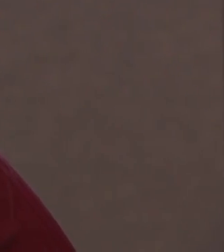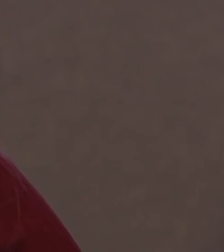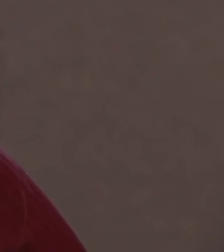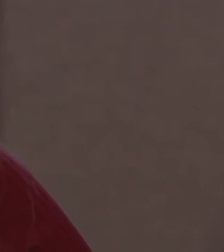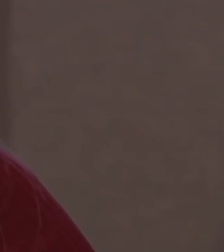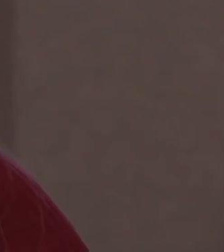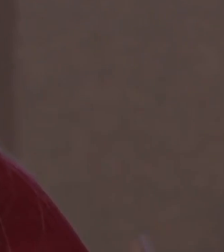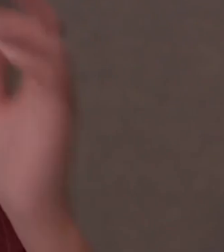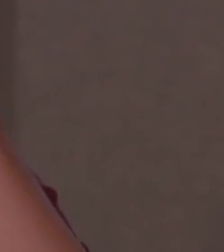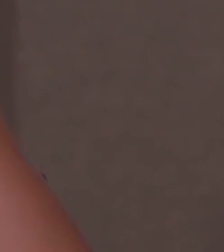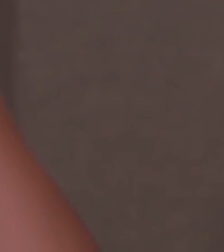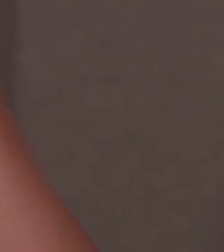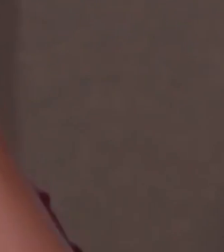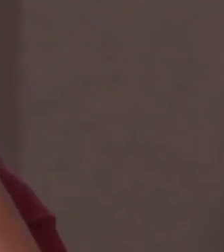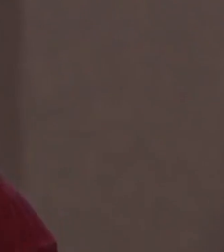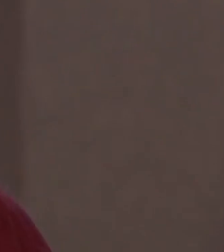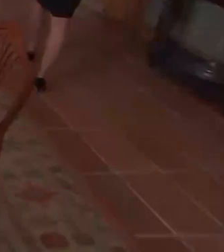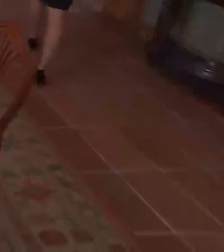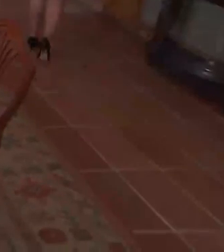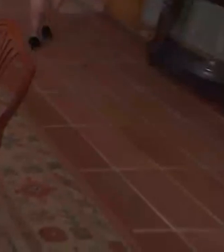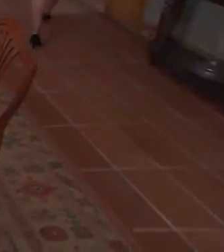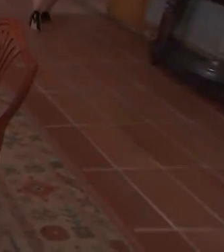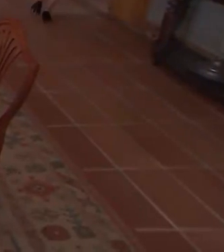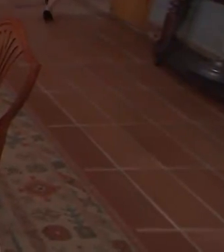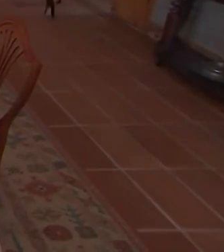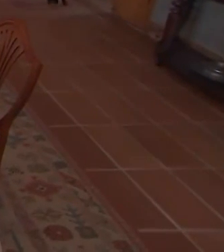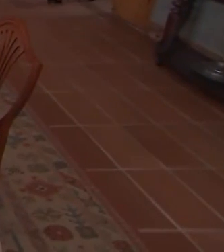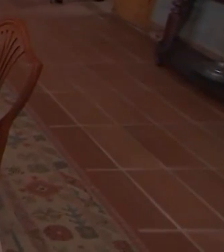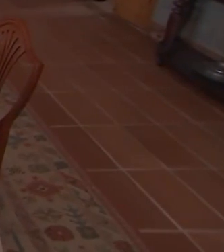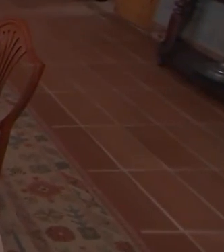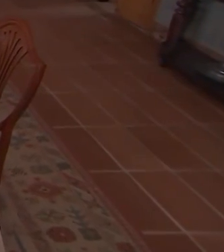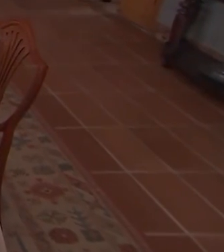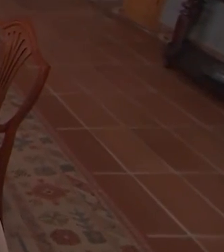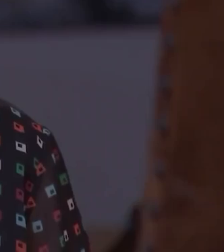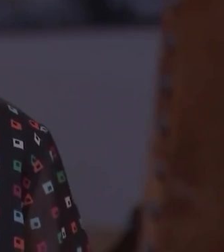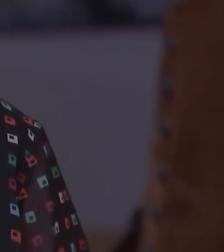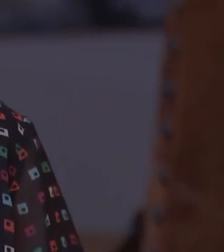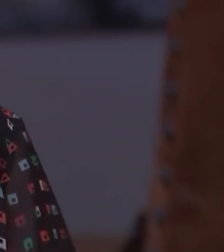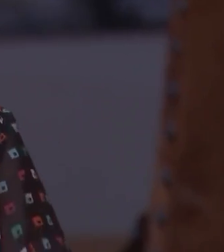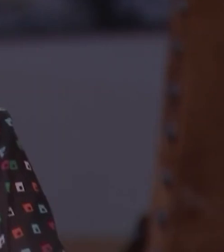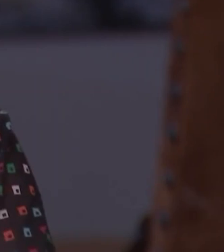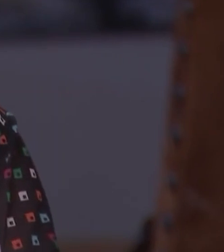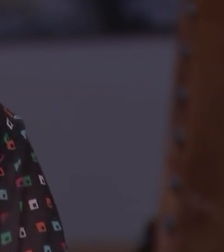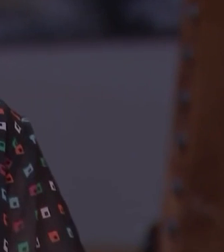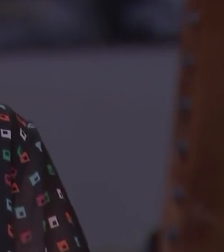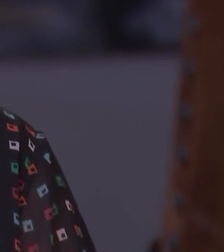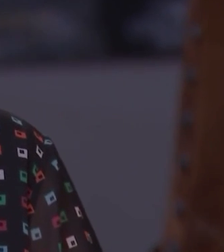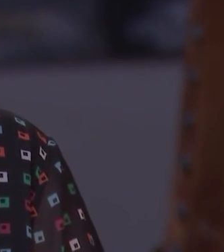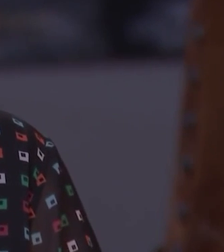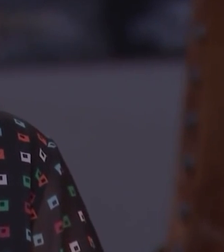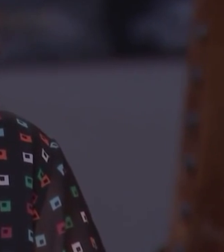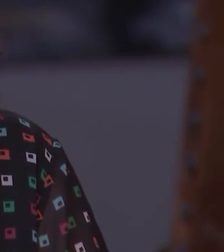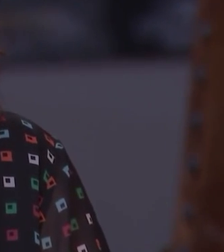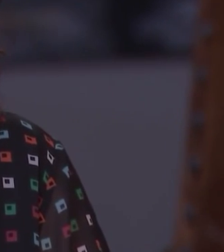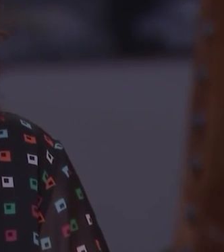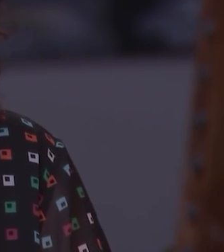Masayı toplayana baktı. Alev de gerilerek baktı. Hizmetli nazanmış. Elinde tabaklarla çıkıyor. Müzeyyen o çıkınca Alev'e